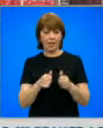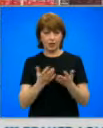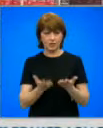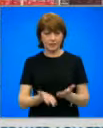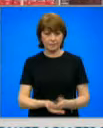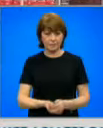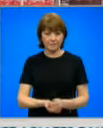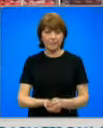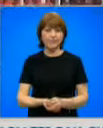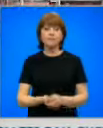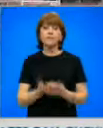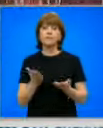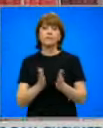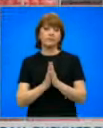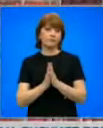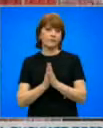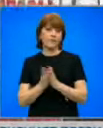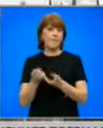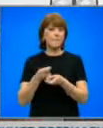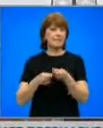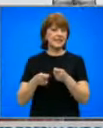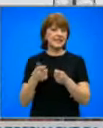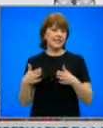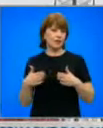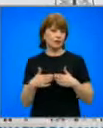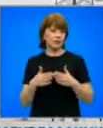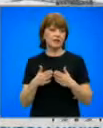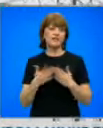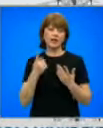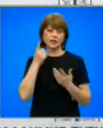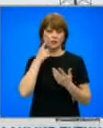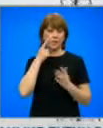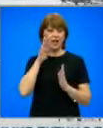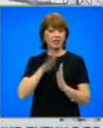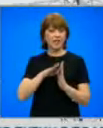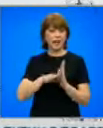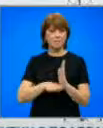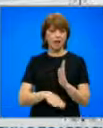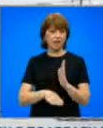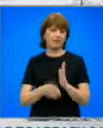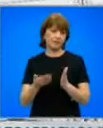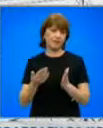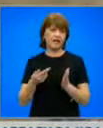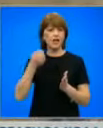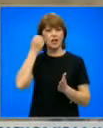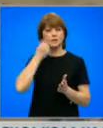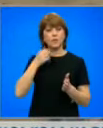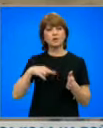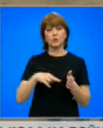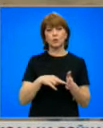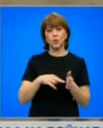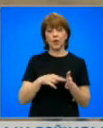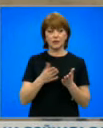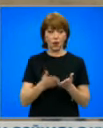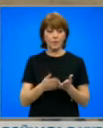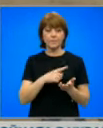месеци. Хабек прикани и бизнеса и домакинствата да се опитат да намалят консумацията на енергия, доколкото е възможно.